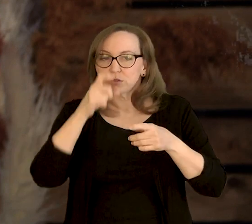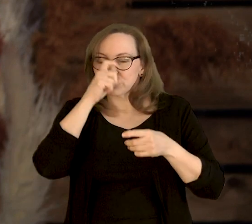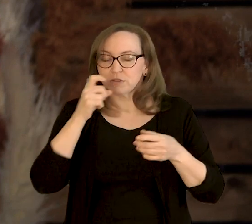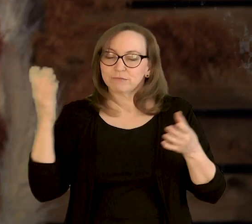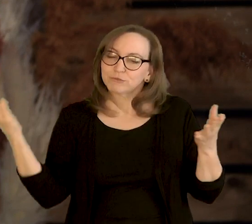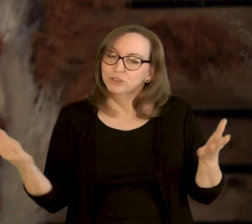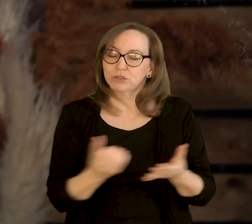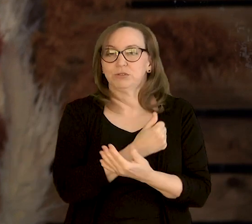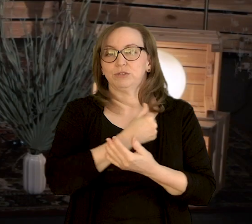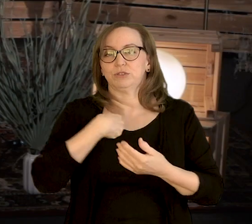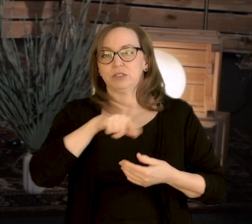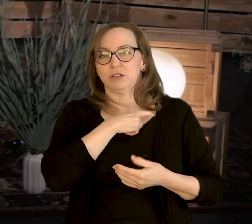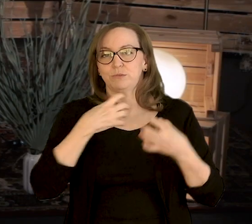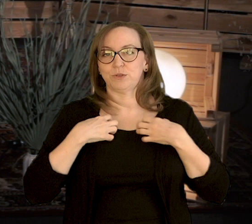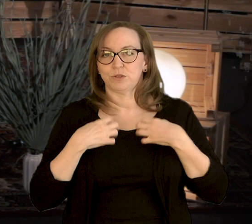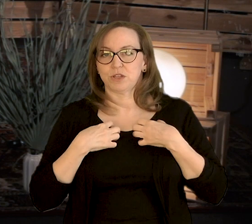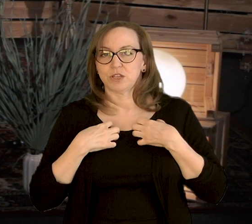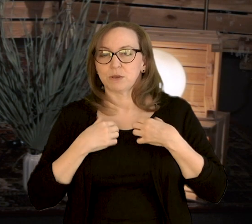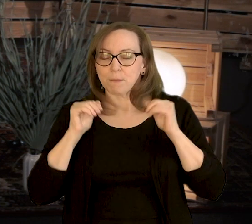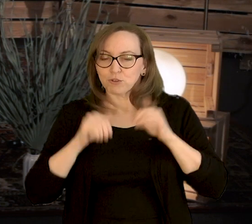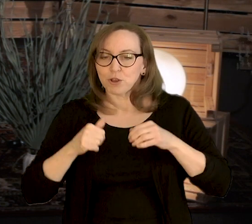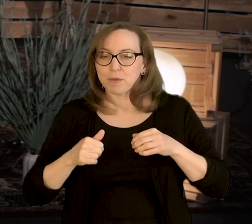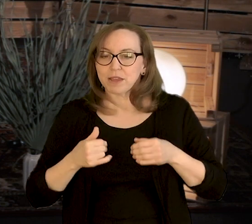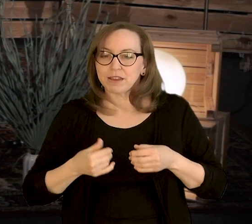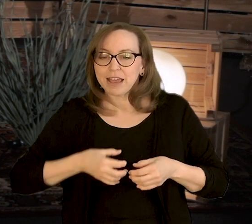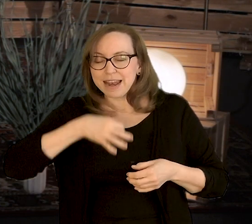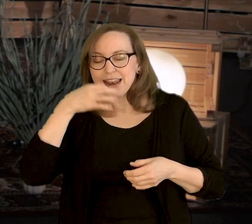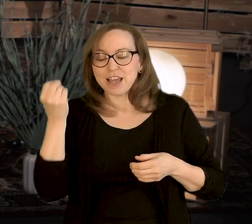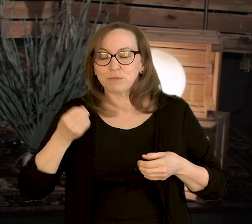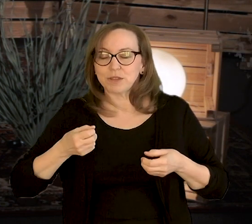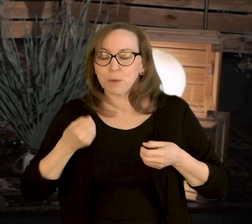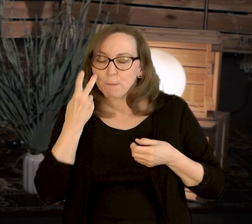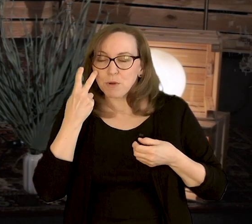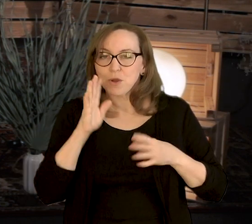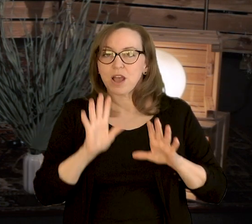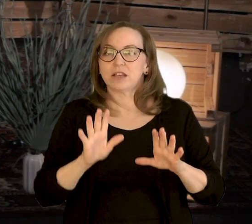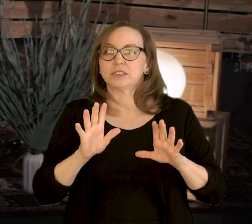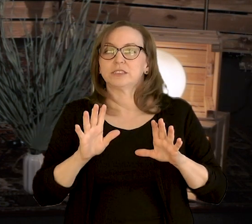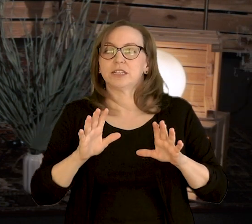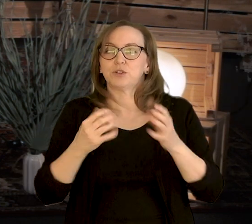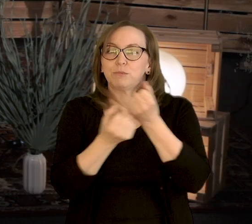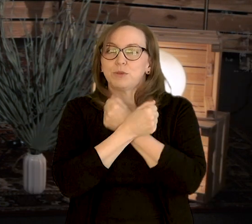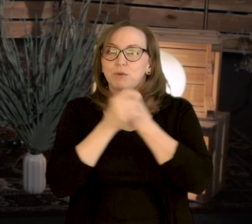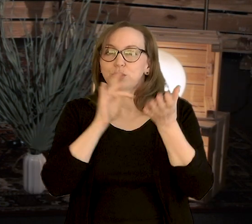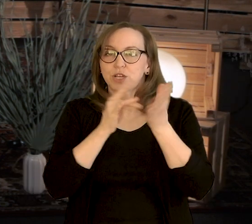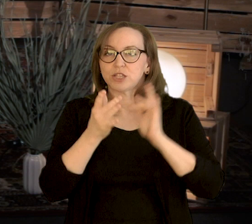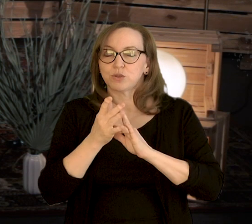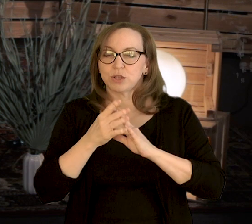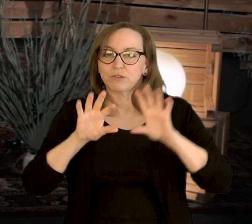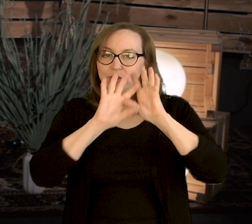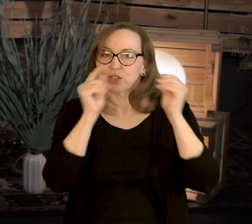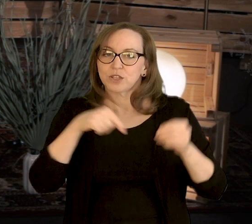mogli odzwierciedlać miłość Jezusa ludziom ze swojego